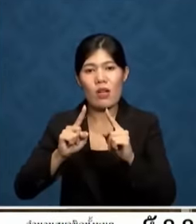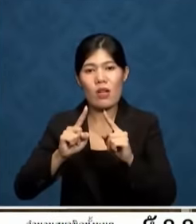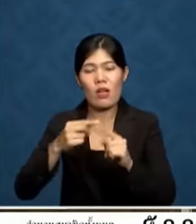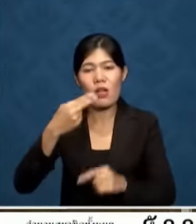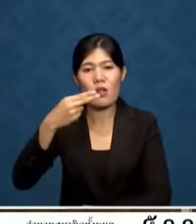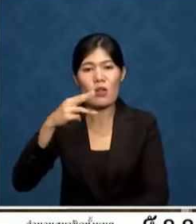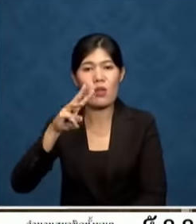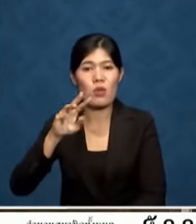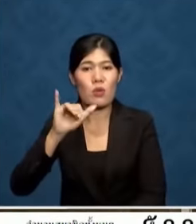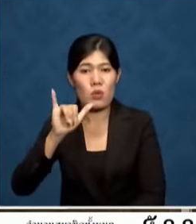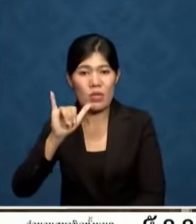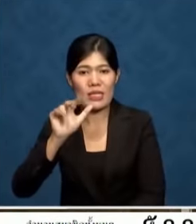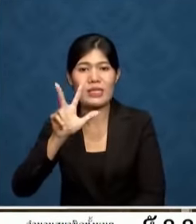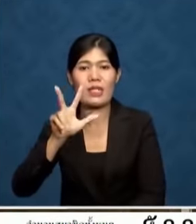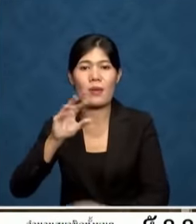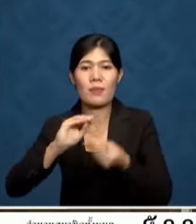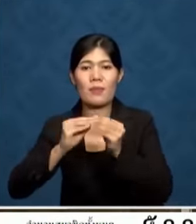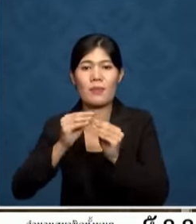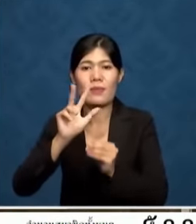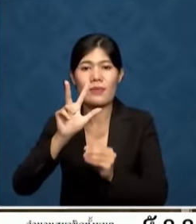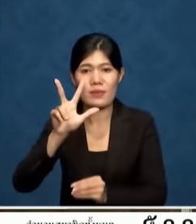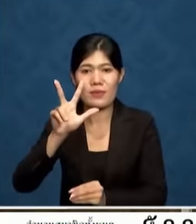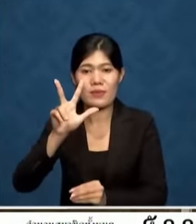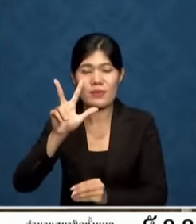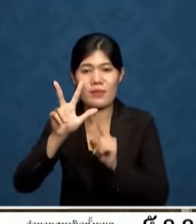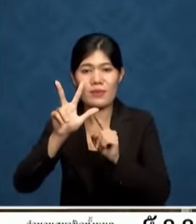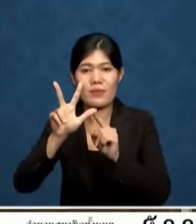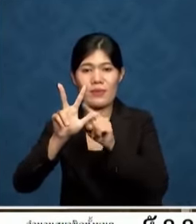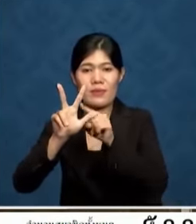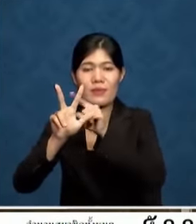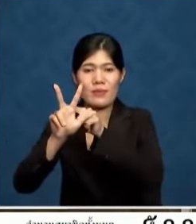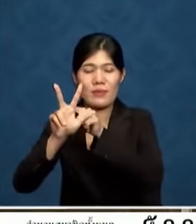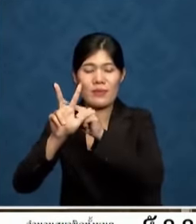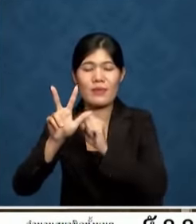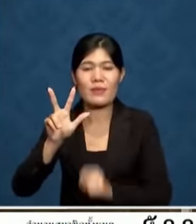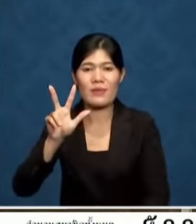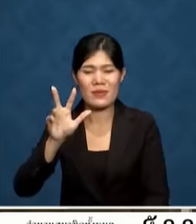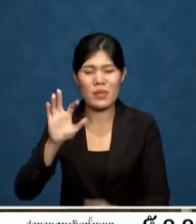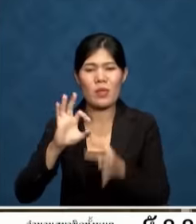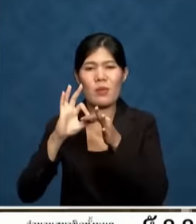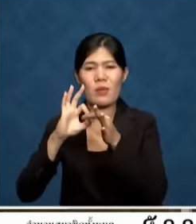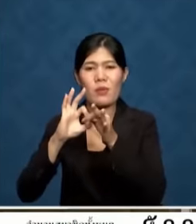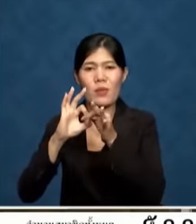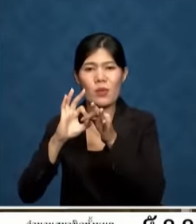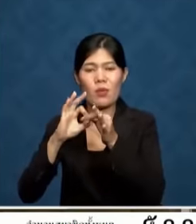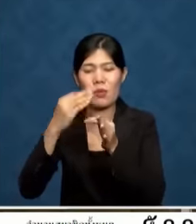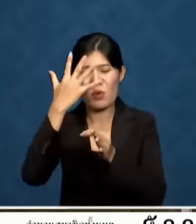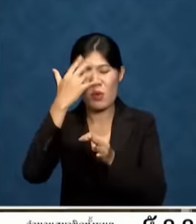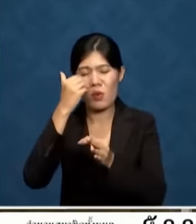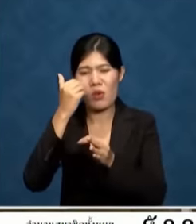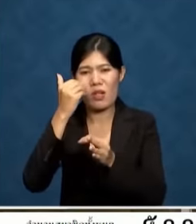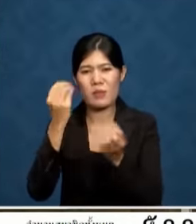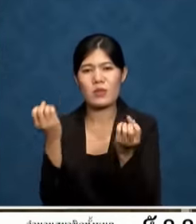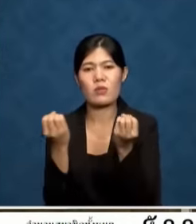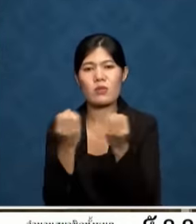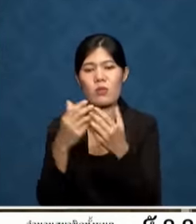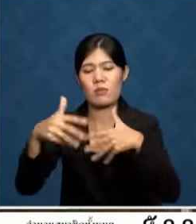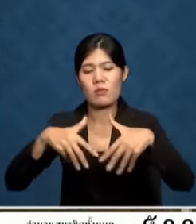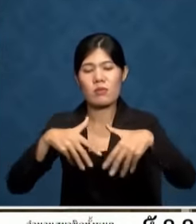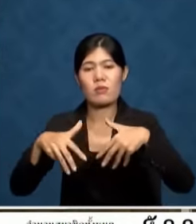ใหม่อันนี้แหละครับที่มันน่าเป็นห่วงที่ผมเรียนว่ามันจะซ้ำเติมประชาชน